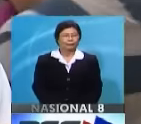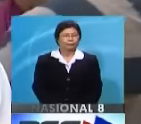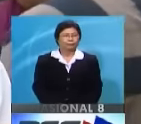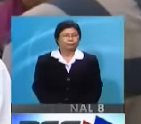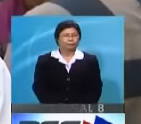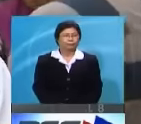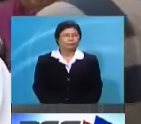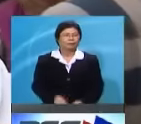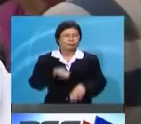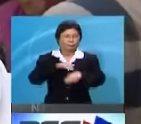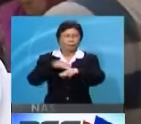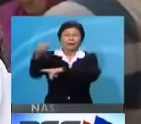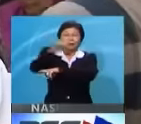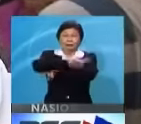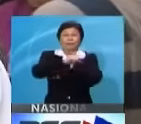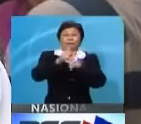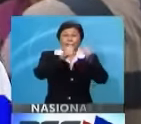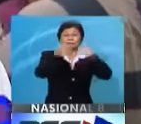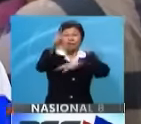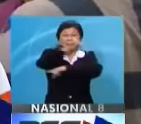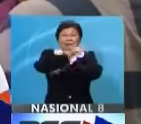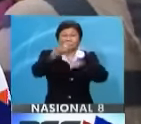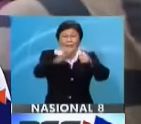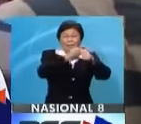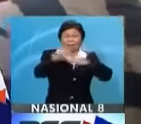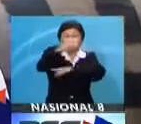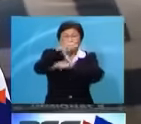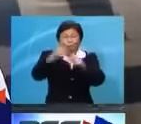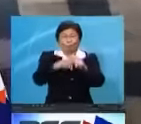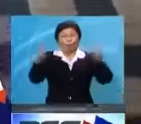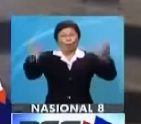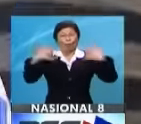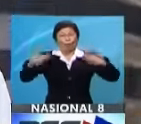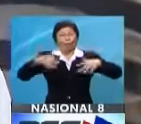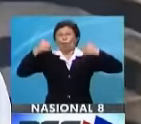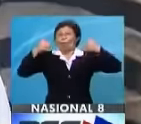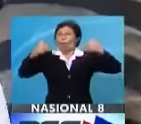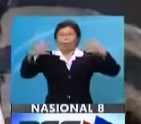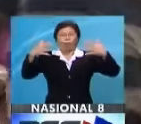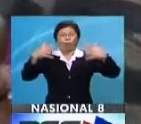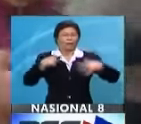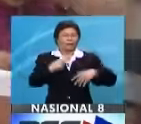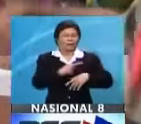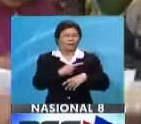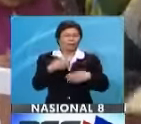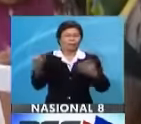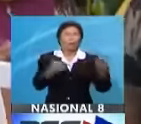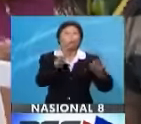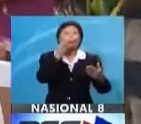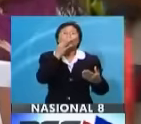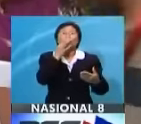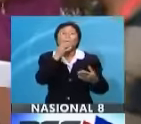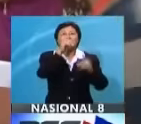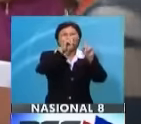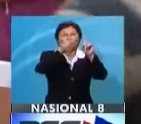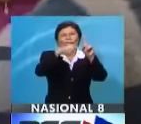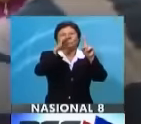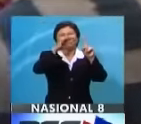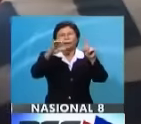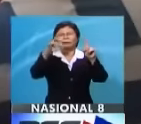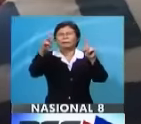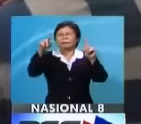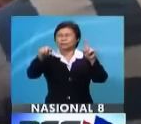Ya, pada hari pertama ini sambutan memang memberangsangkan lah. Kalau kita tengok, kita bawa buah sebanyak 1,400